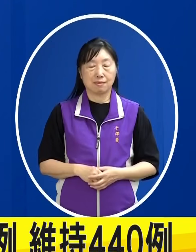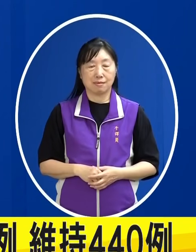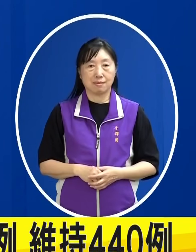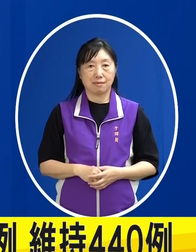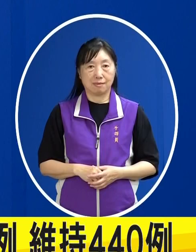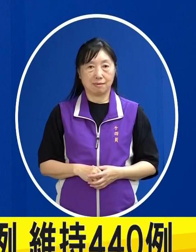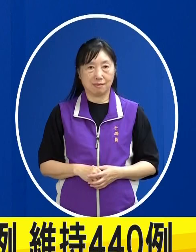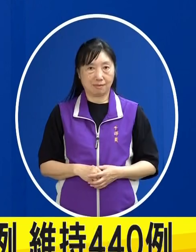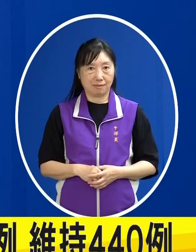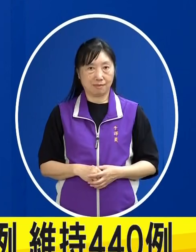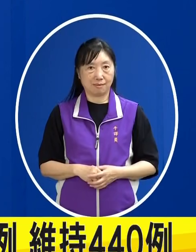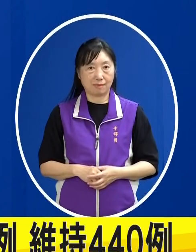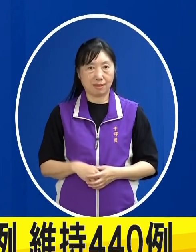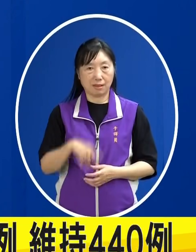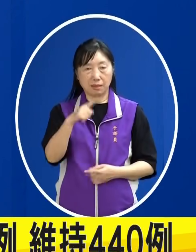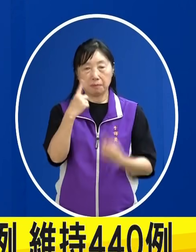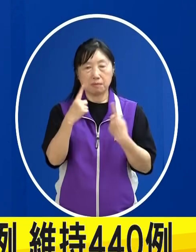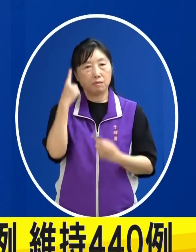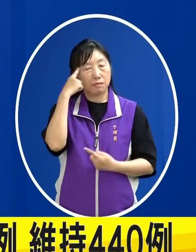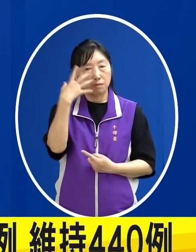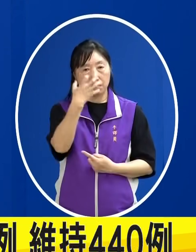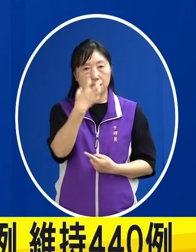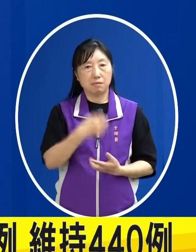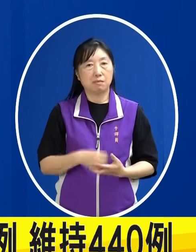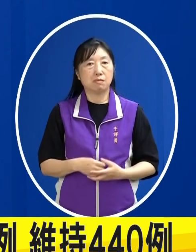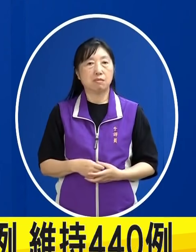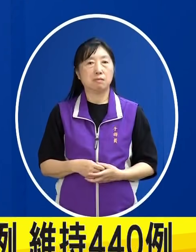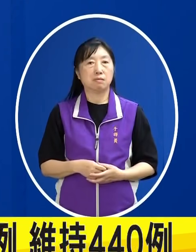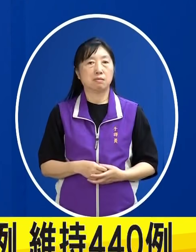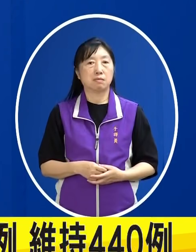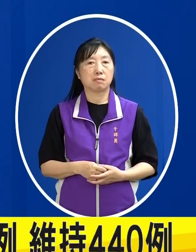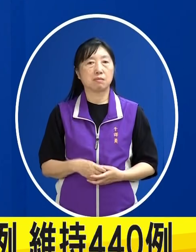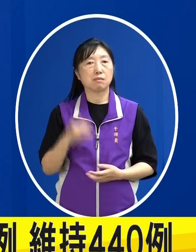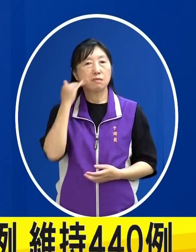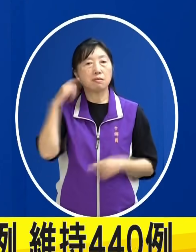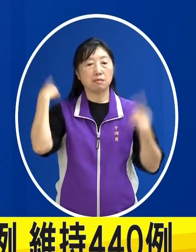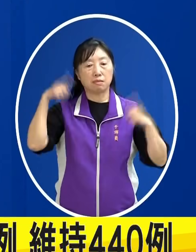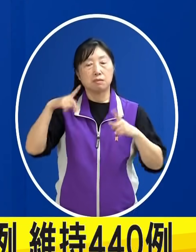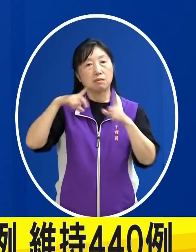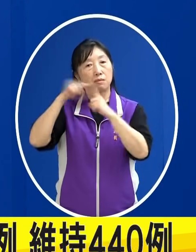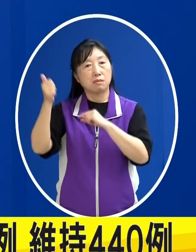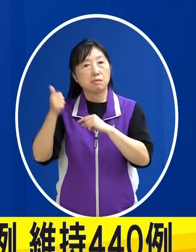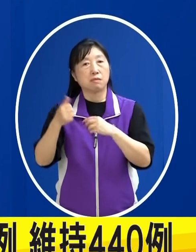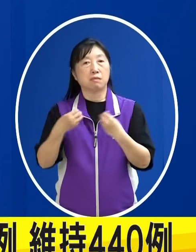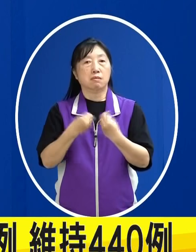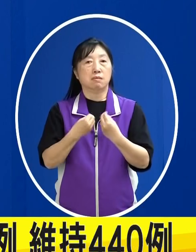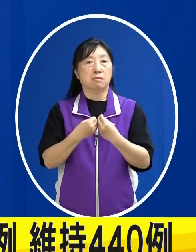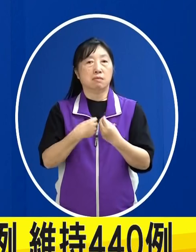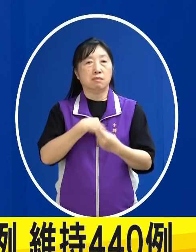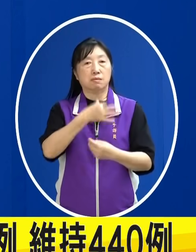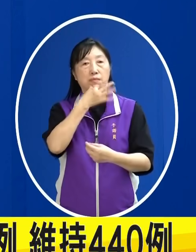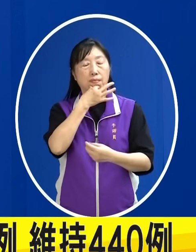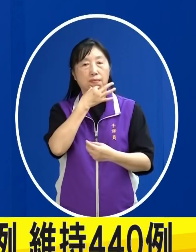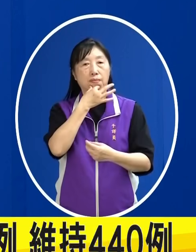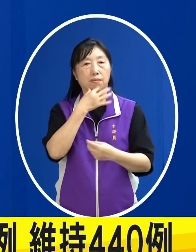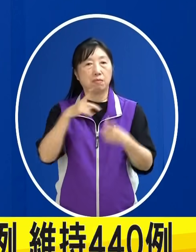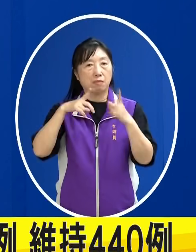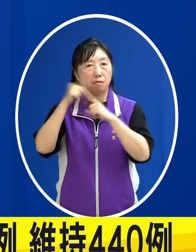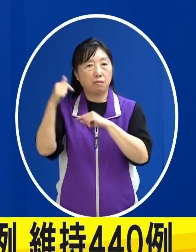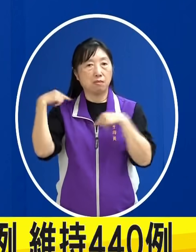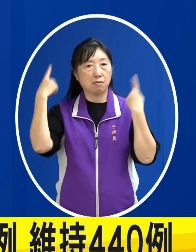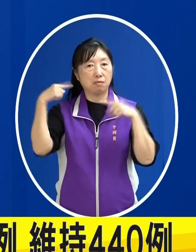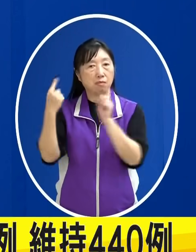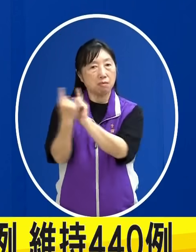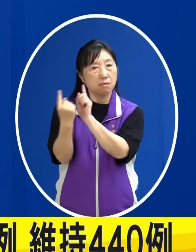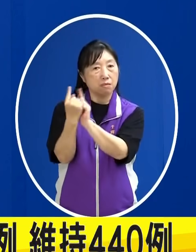们最烦恼因为如果常回家也怕说有时候接触家人是不是有一